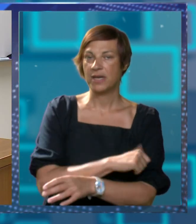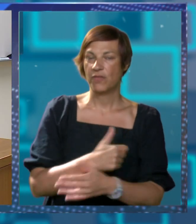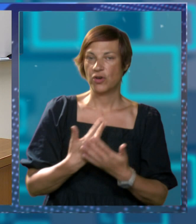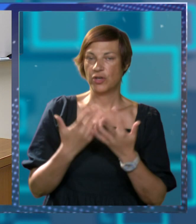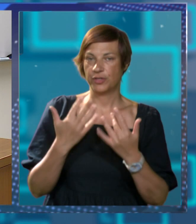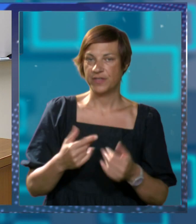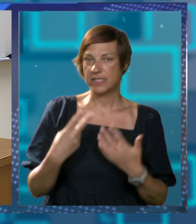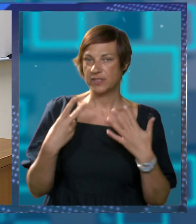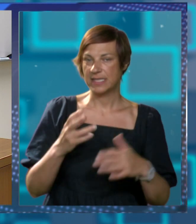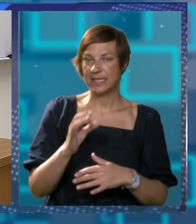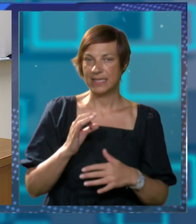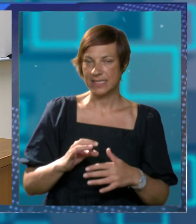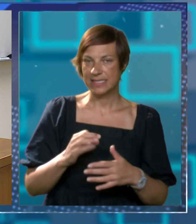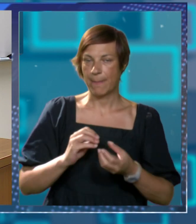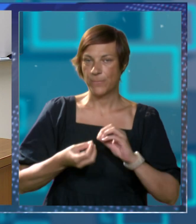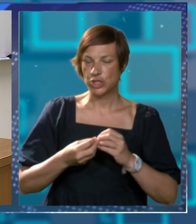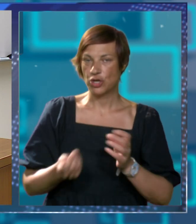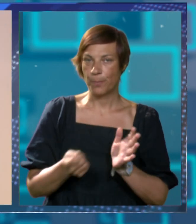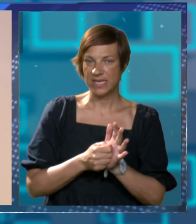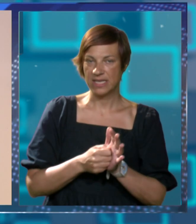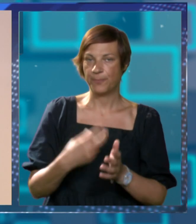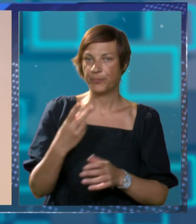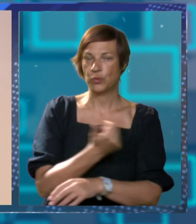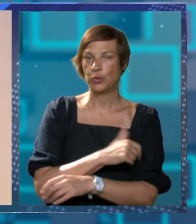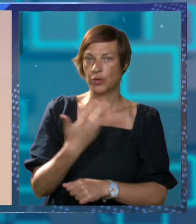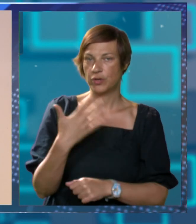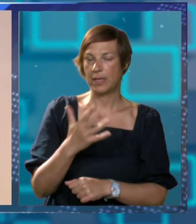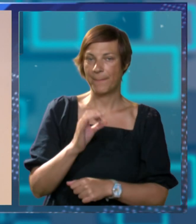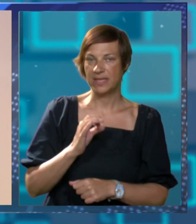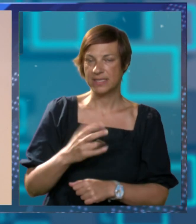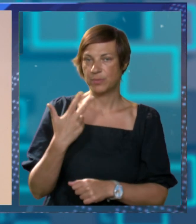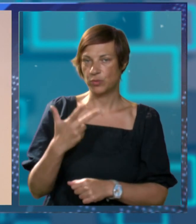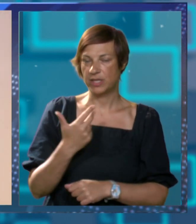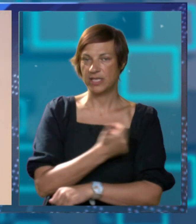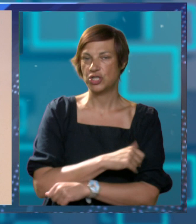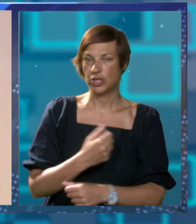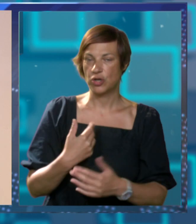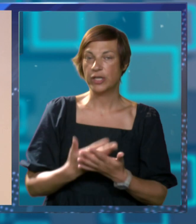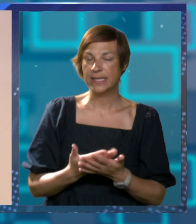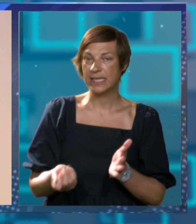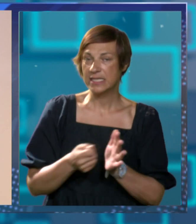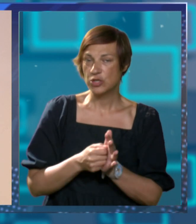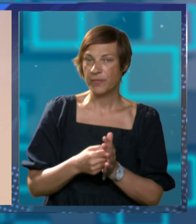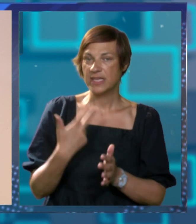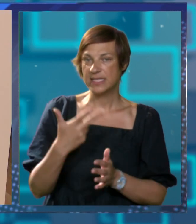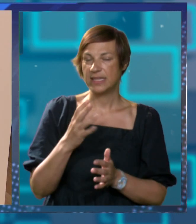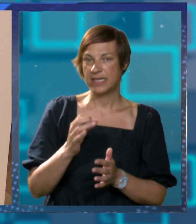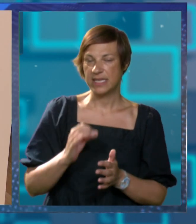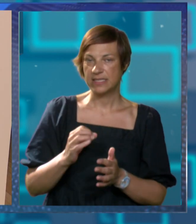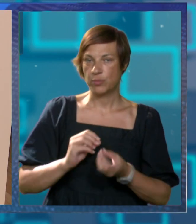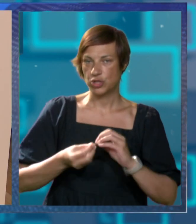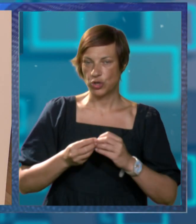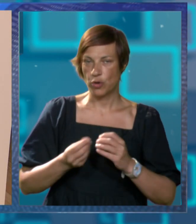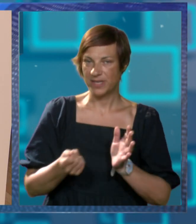godini inkubacije iznosi 70% komercijalne cijene, u drugoj godini 50%, te u trećoj godini inkubacije subvencija iznosi